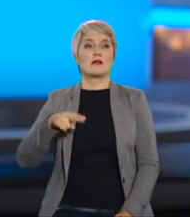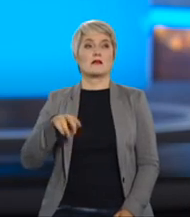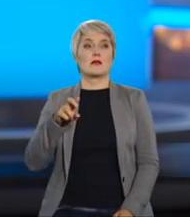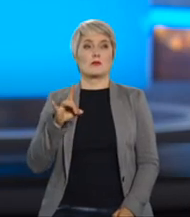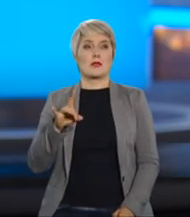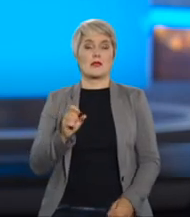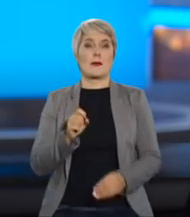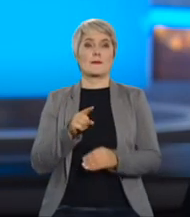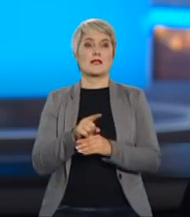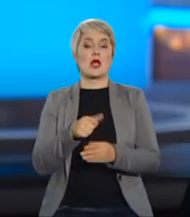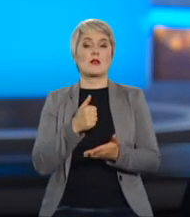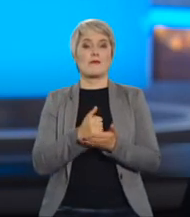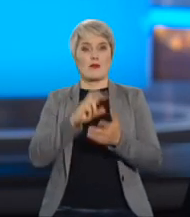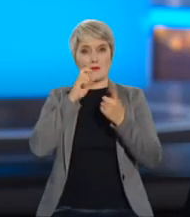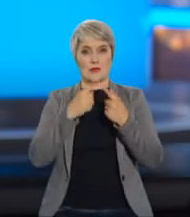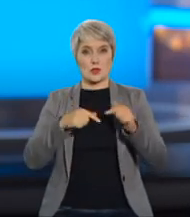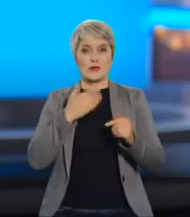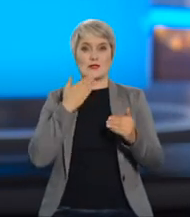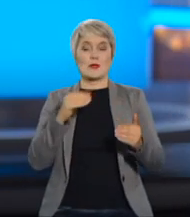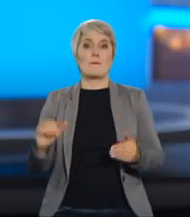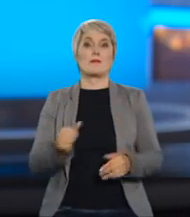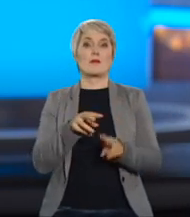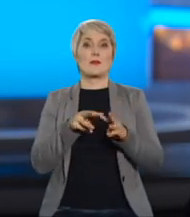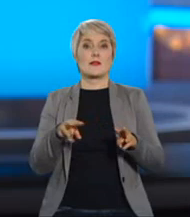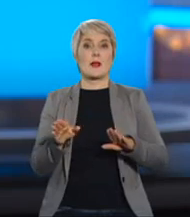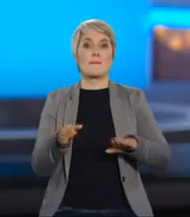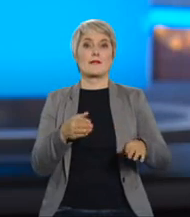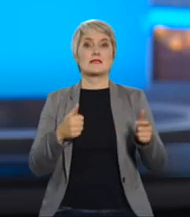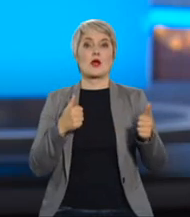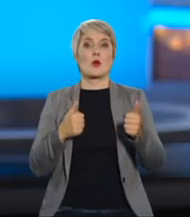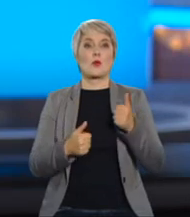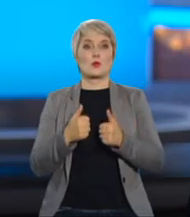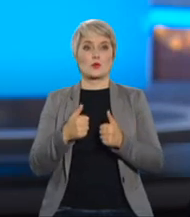глава держави за поданням прем'єр-міністра після конкурсу. Його ж проводить